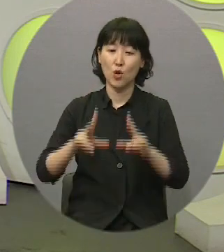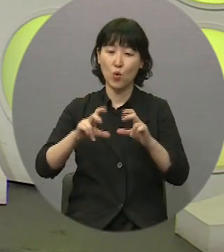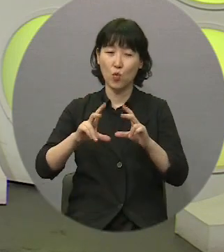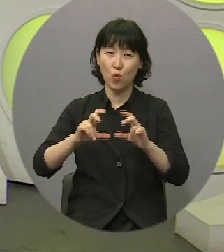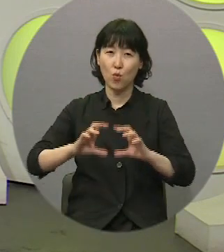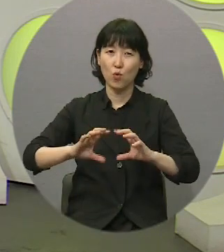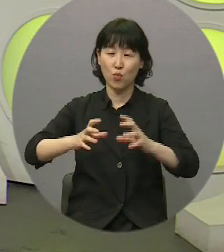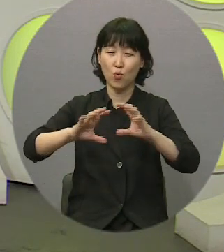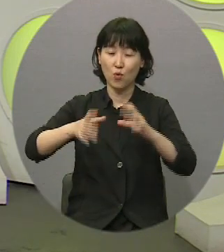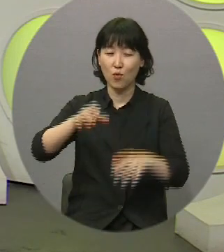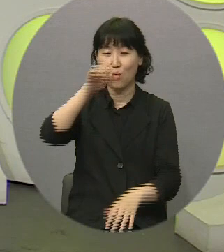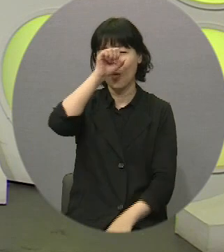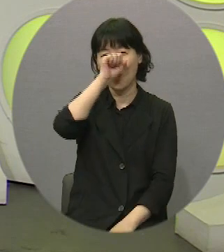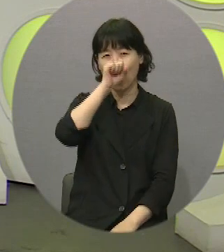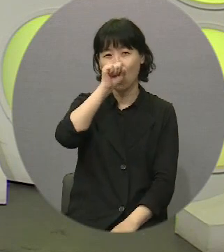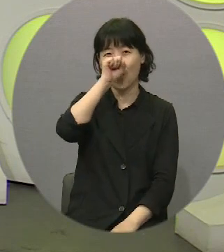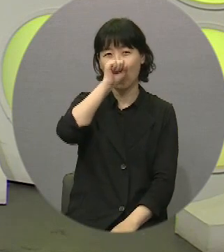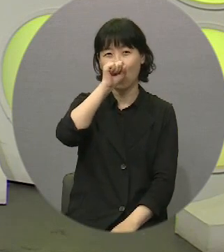흔들리며 좋아했지